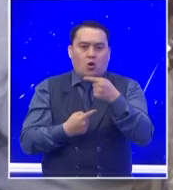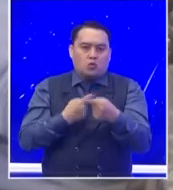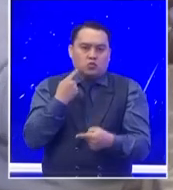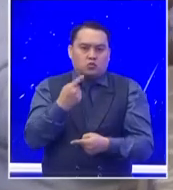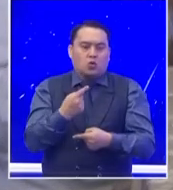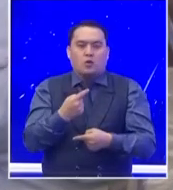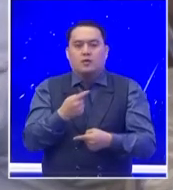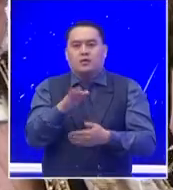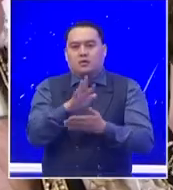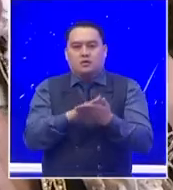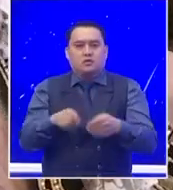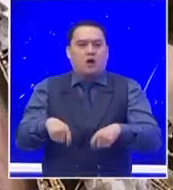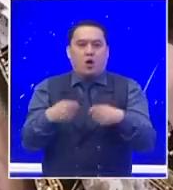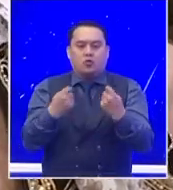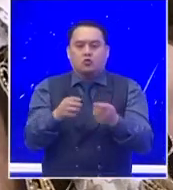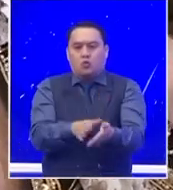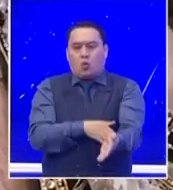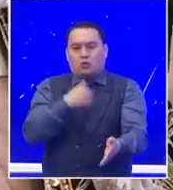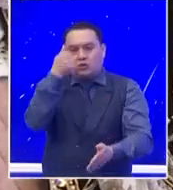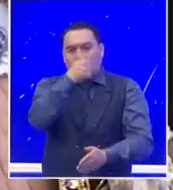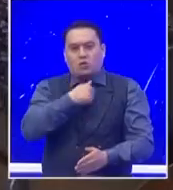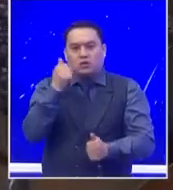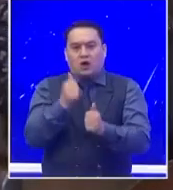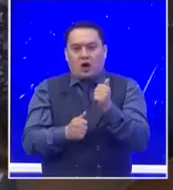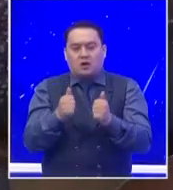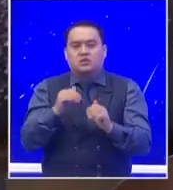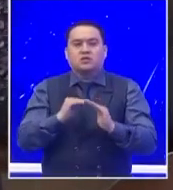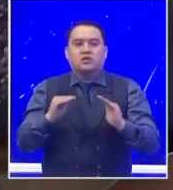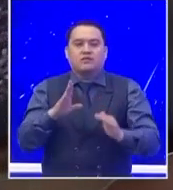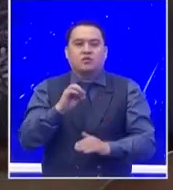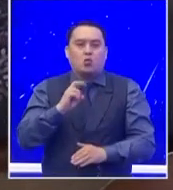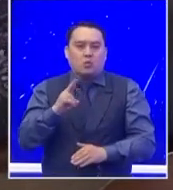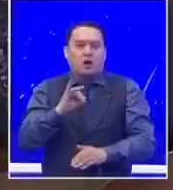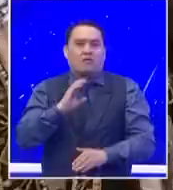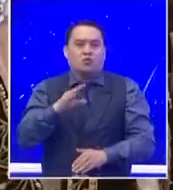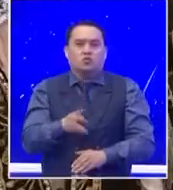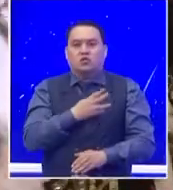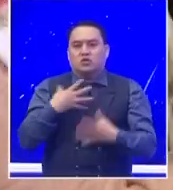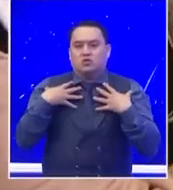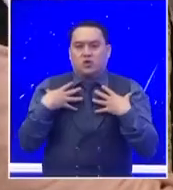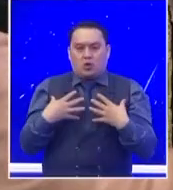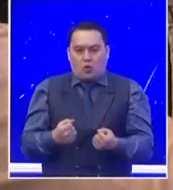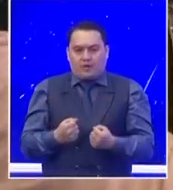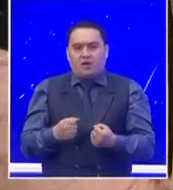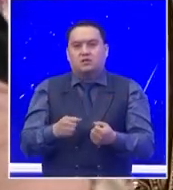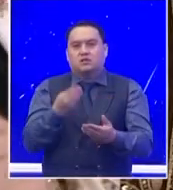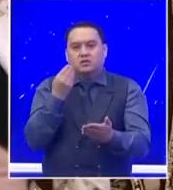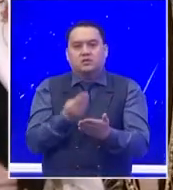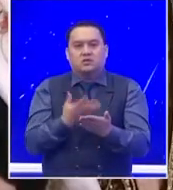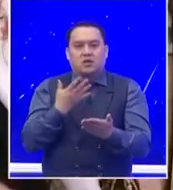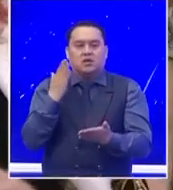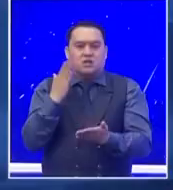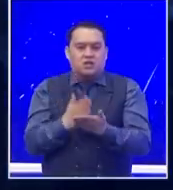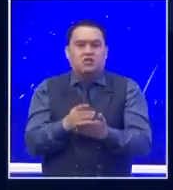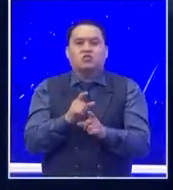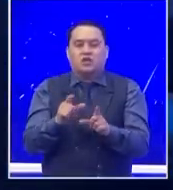Халикен Киздекбайкызы не нарушает уже долгие годы. Каждый раз ее дети, внуки и правнуки желают ей здоровья. Это самое ценное, что есть у